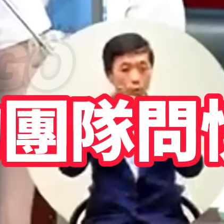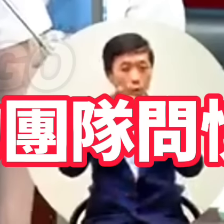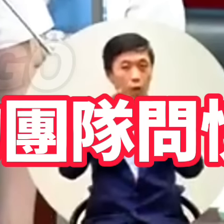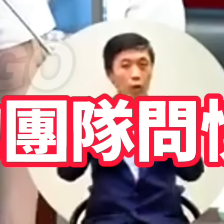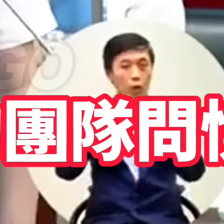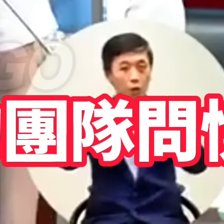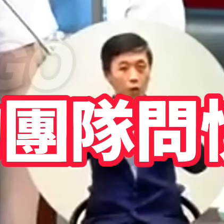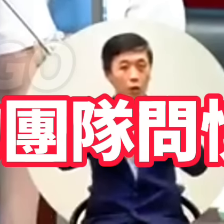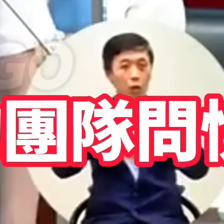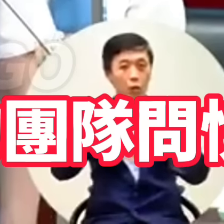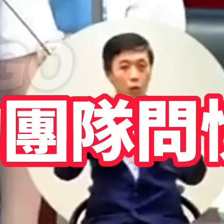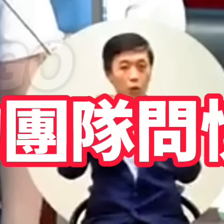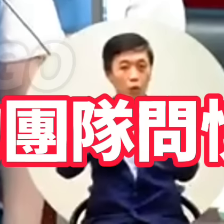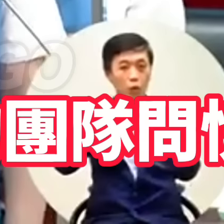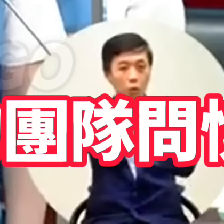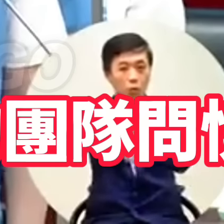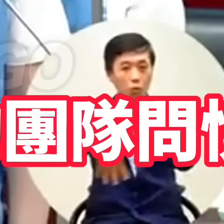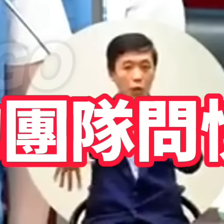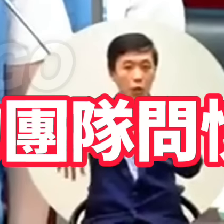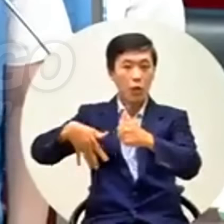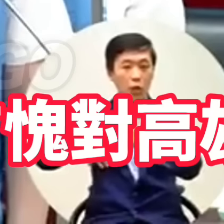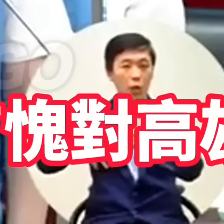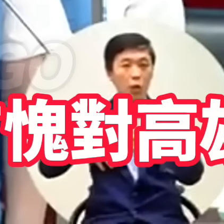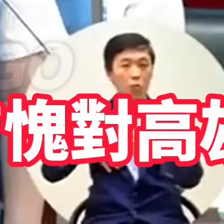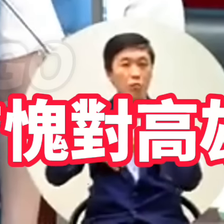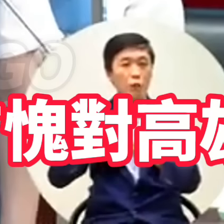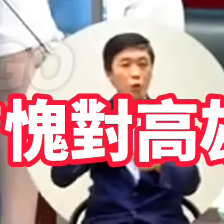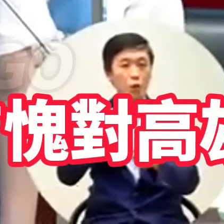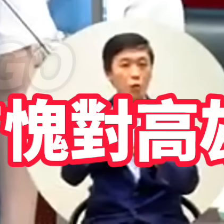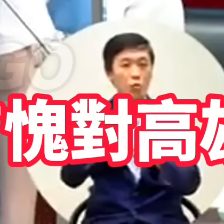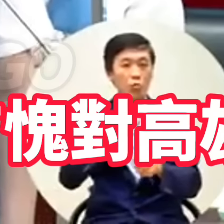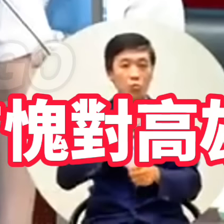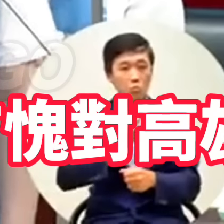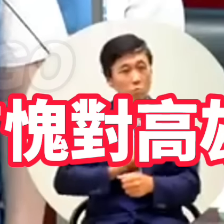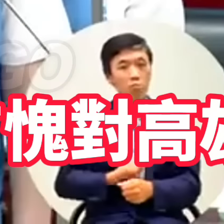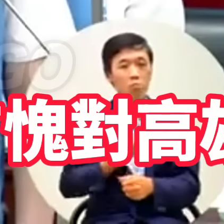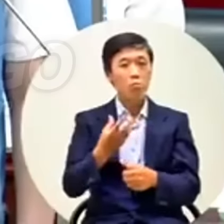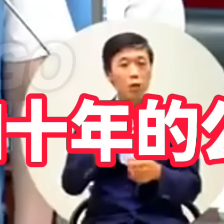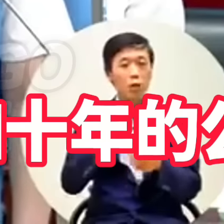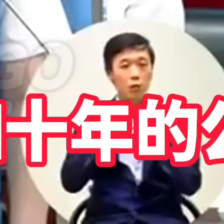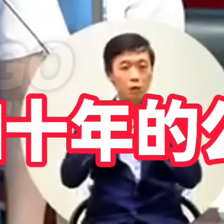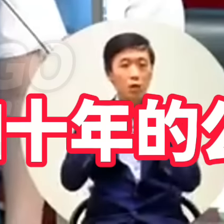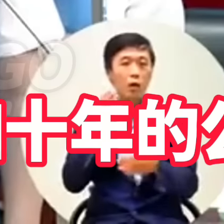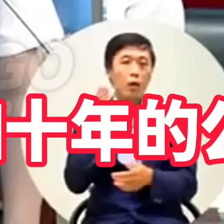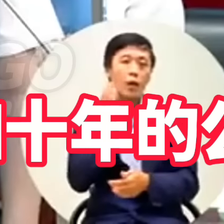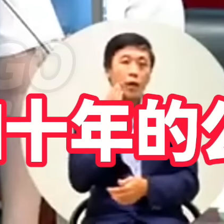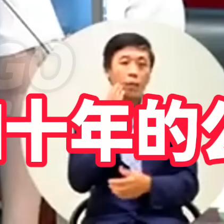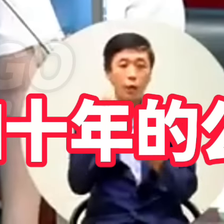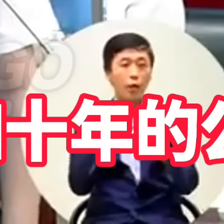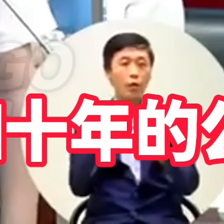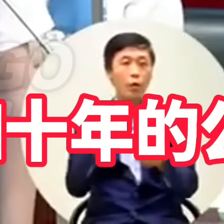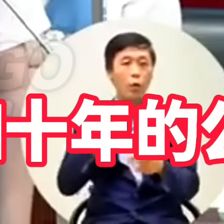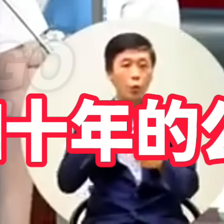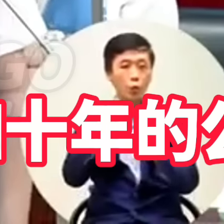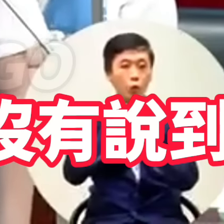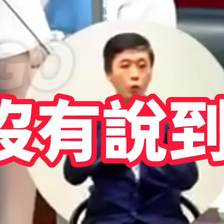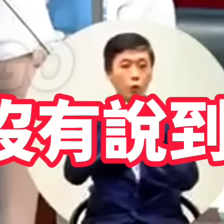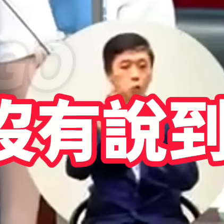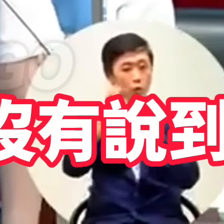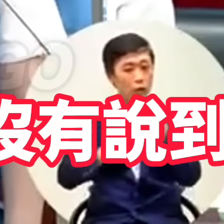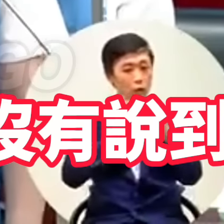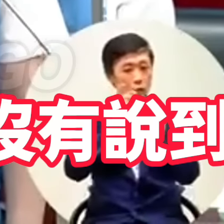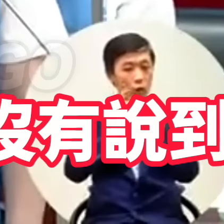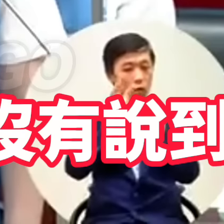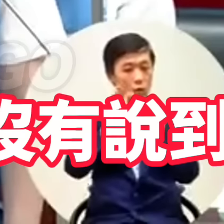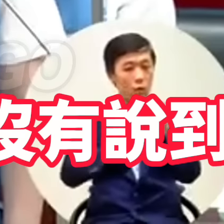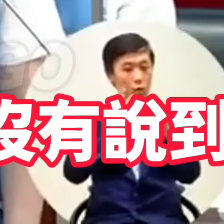队问心无愧，也没有愧对高雄市民。我做30-40年的公务人员，